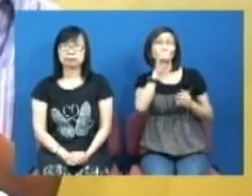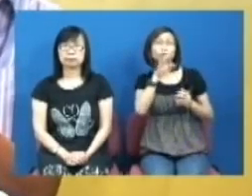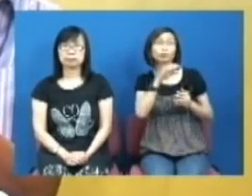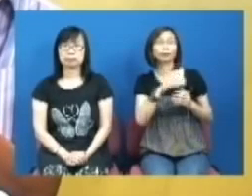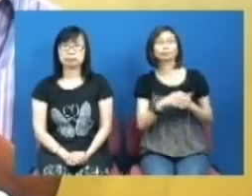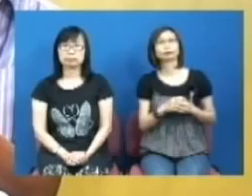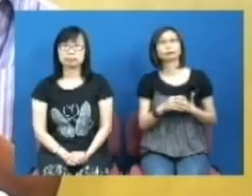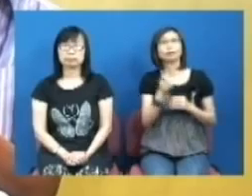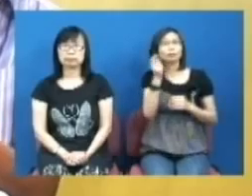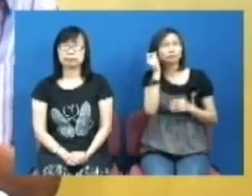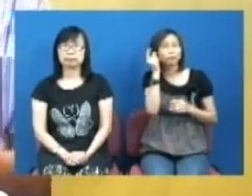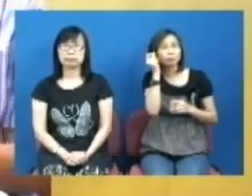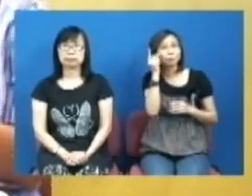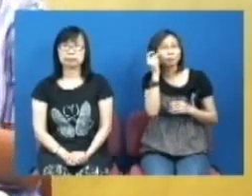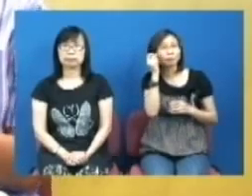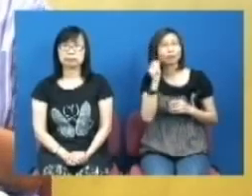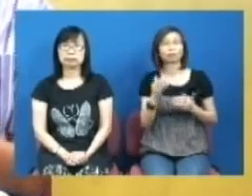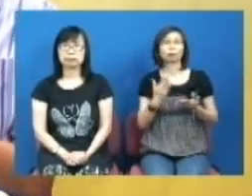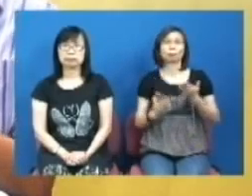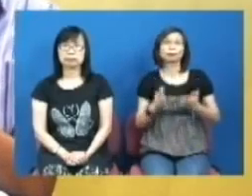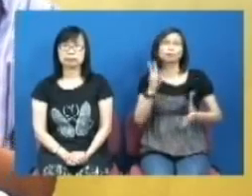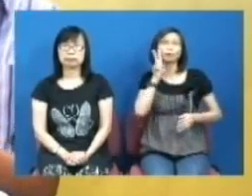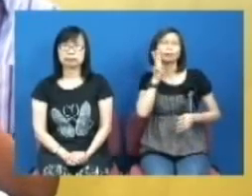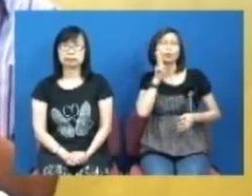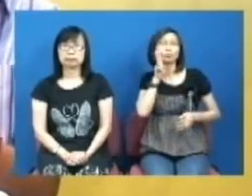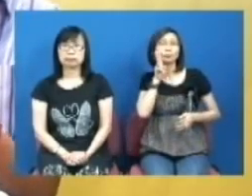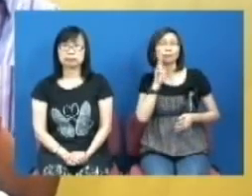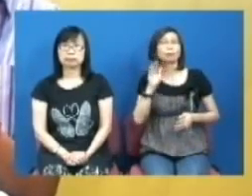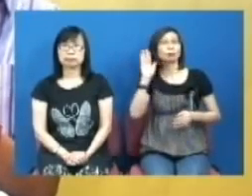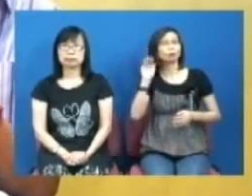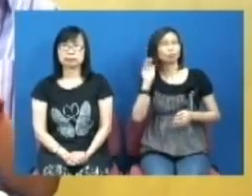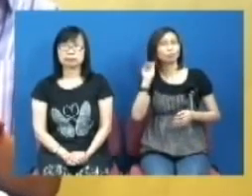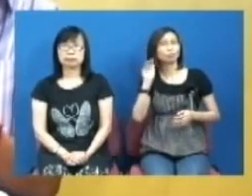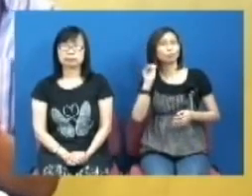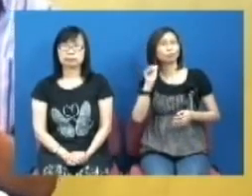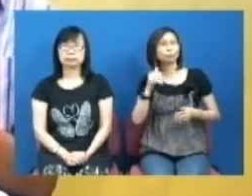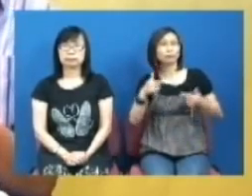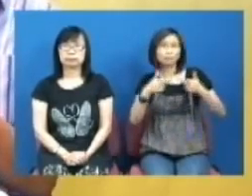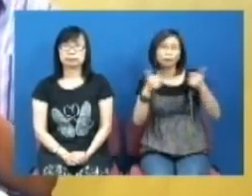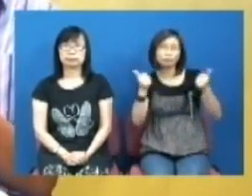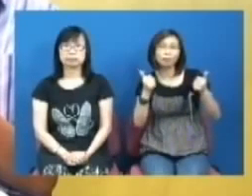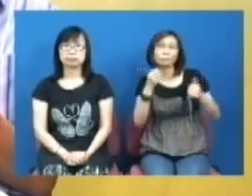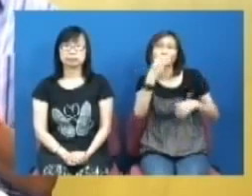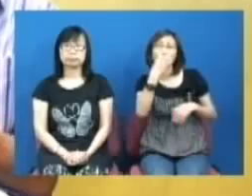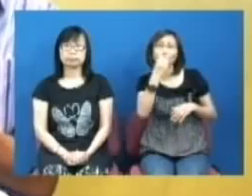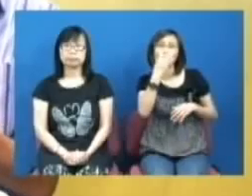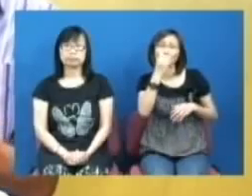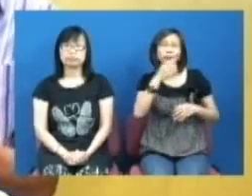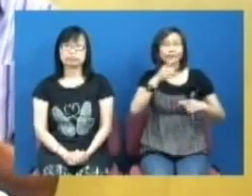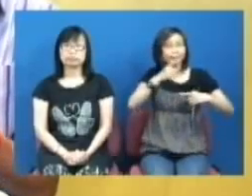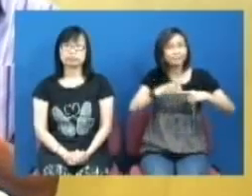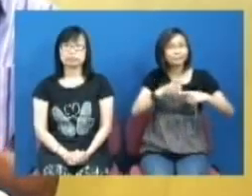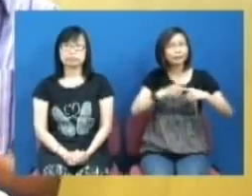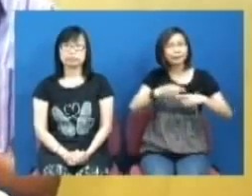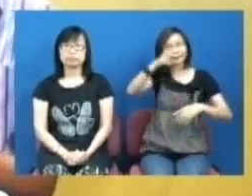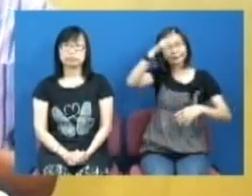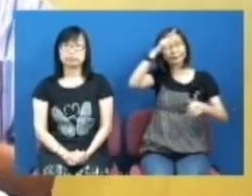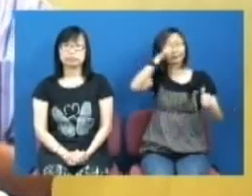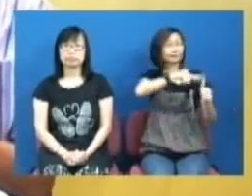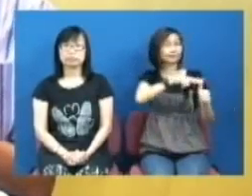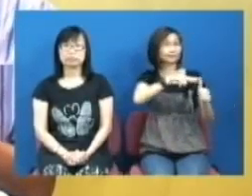啲即係假設，究竟能唔能夠適合翻香港實際嘅一個政治、社會、文